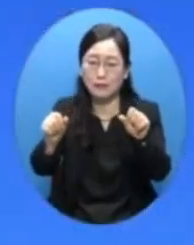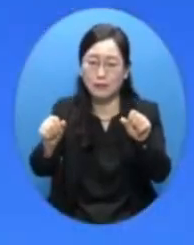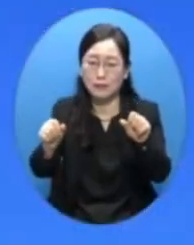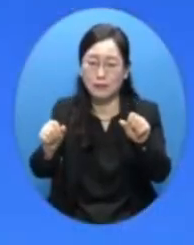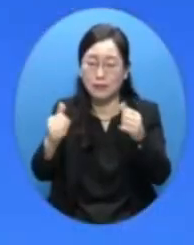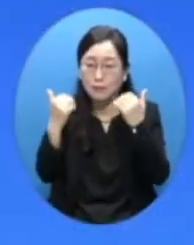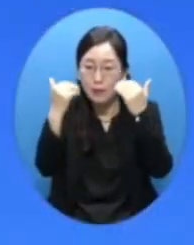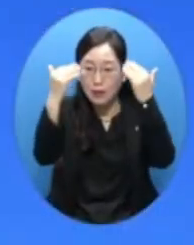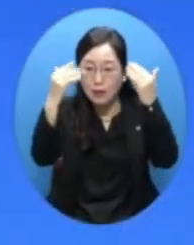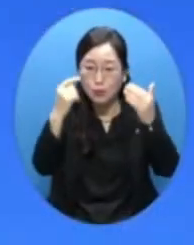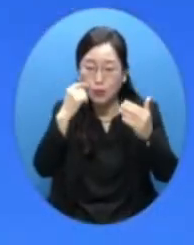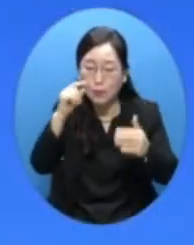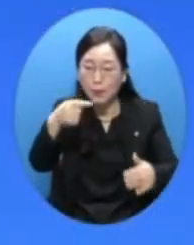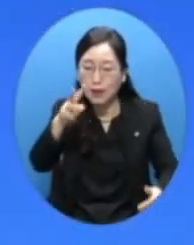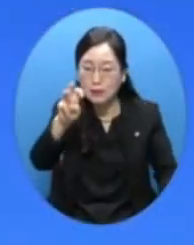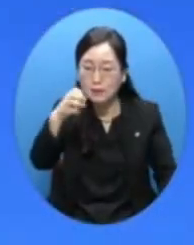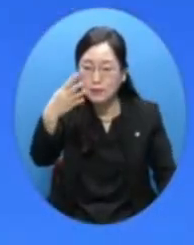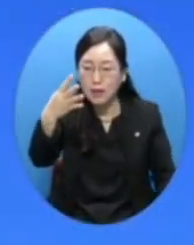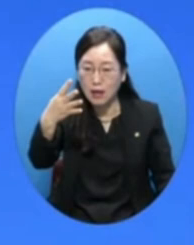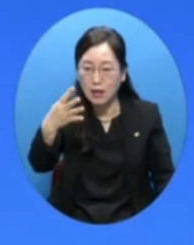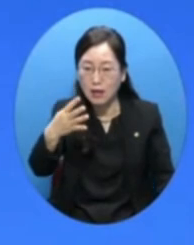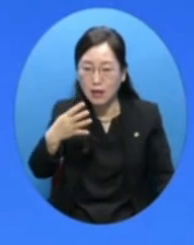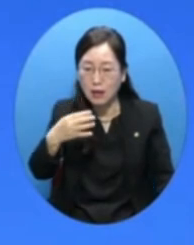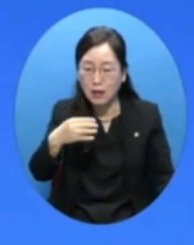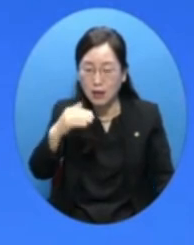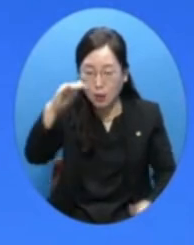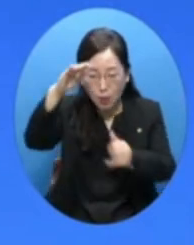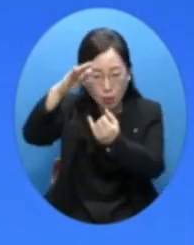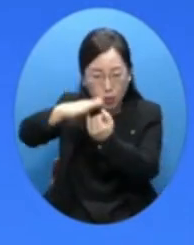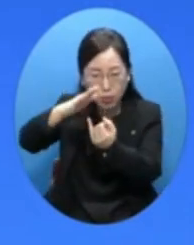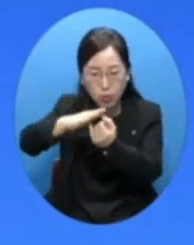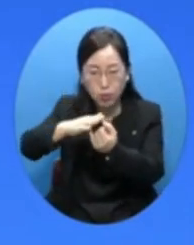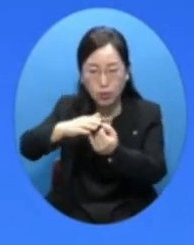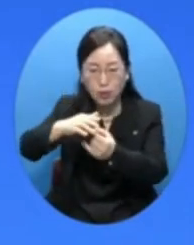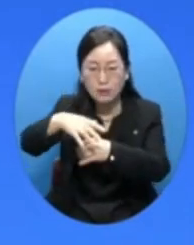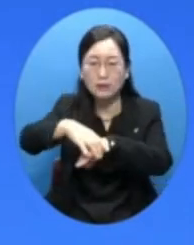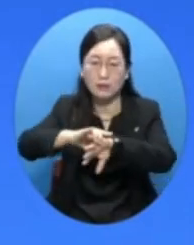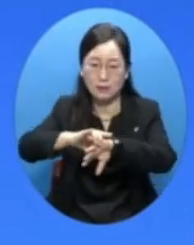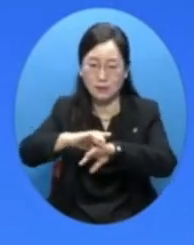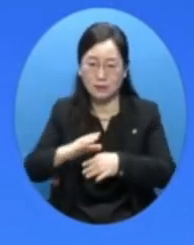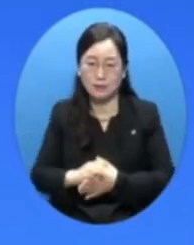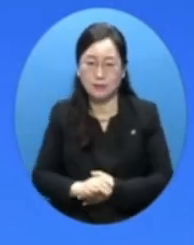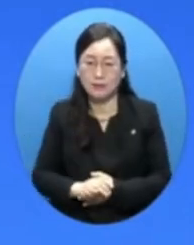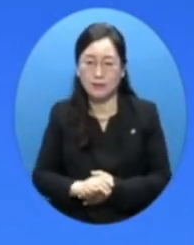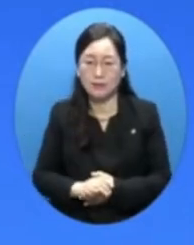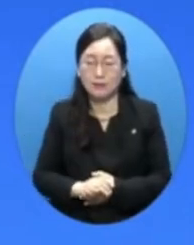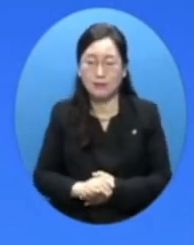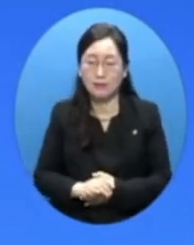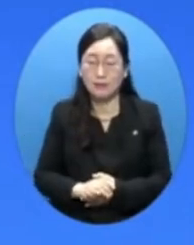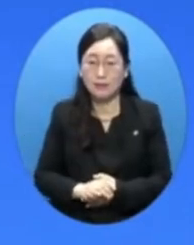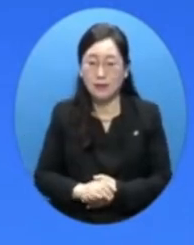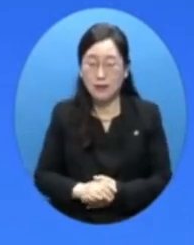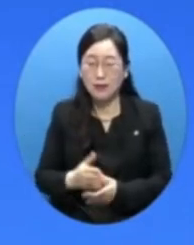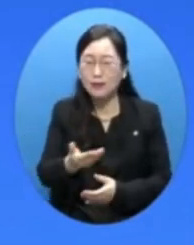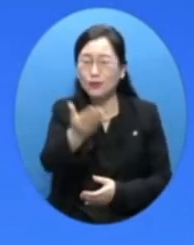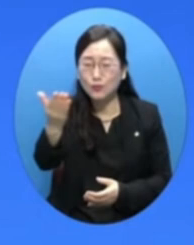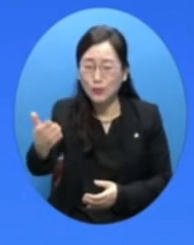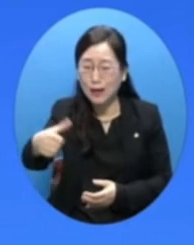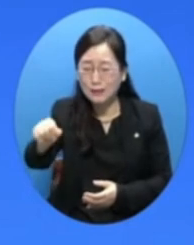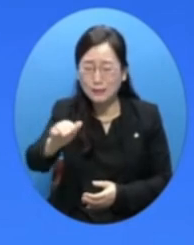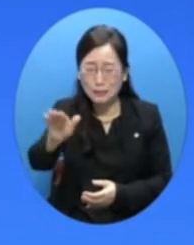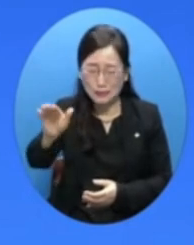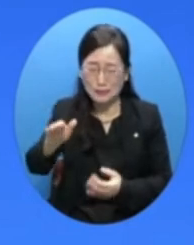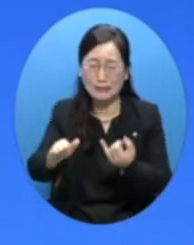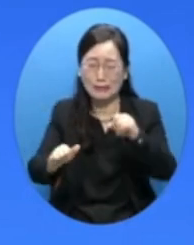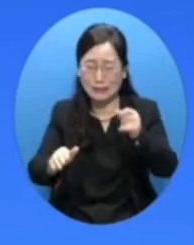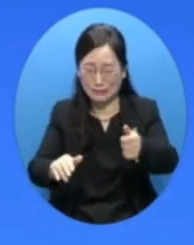자라지 못하고 134cm 척추장애인으로 살게 됐습니다. 여러분, 아들보다 딸이 나아요.